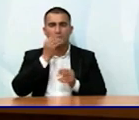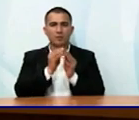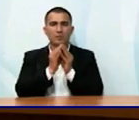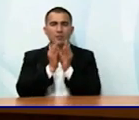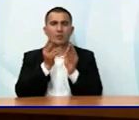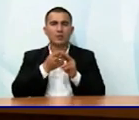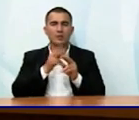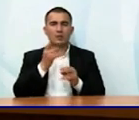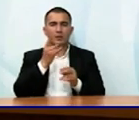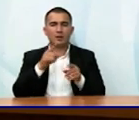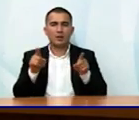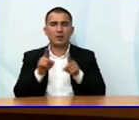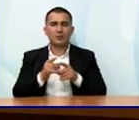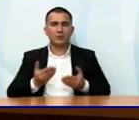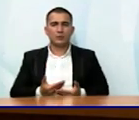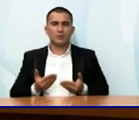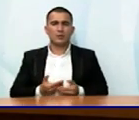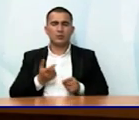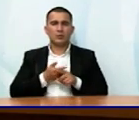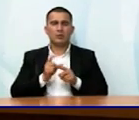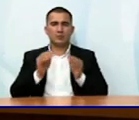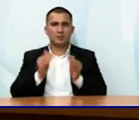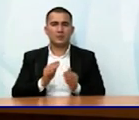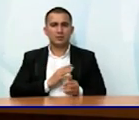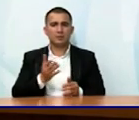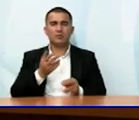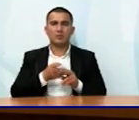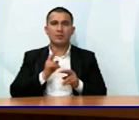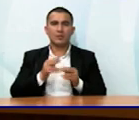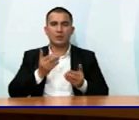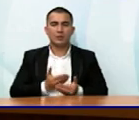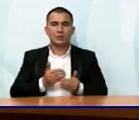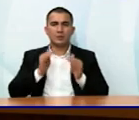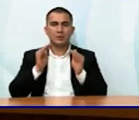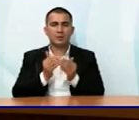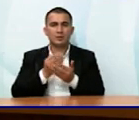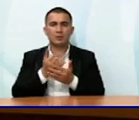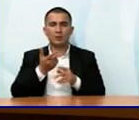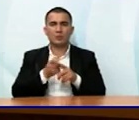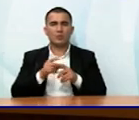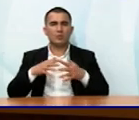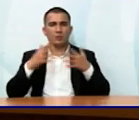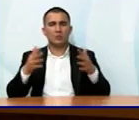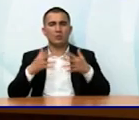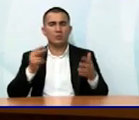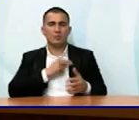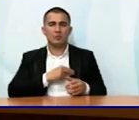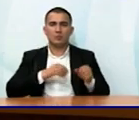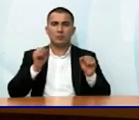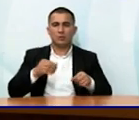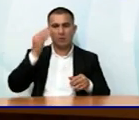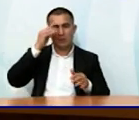bo'lgan vaqt xuddi kapalakning umriga o'xshagan qisqagina muddat, lekin ana shu qisqa muddatlar katta ishlar qilishga sabab bo'lishi mumkin